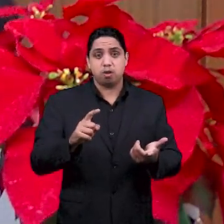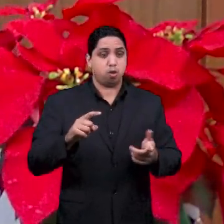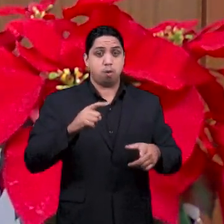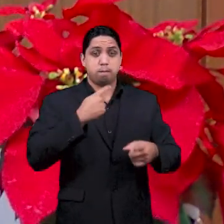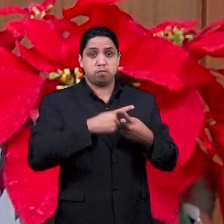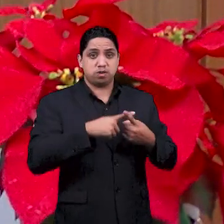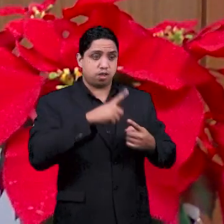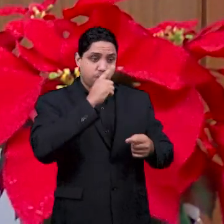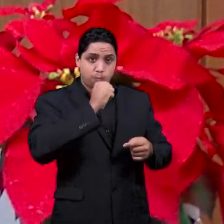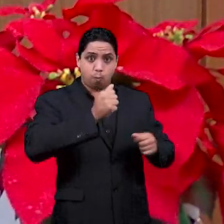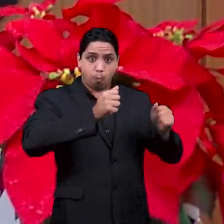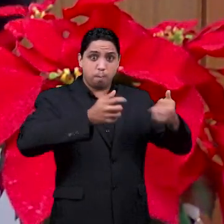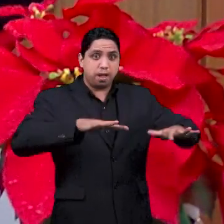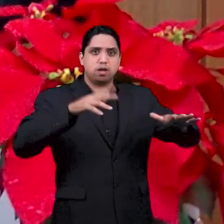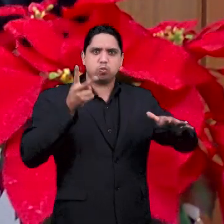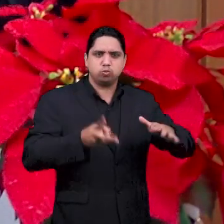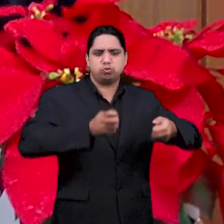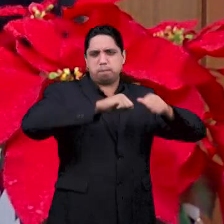мы не против